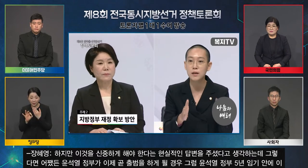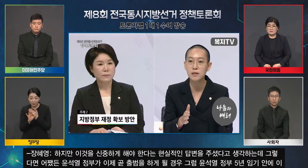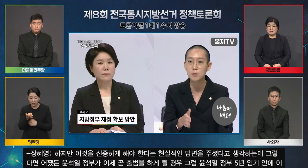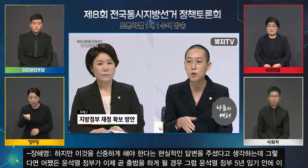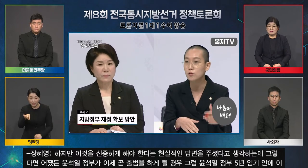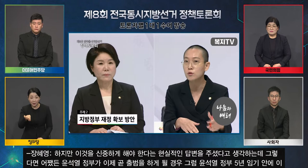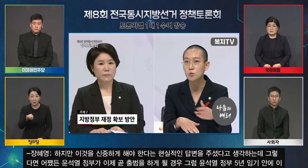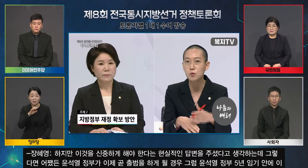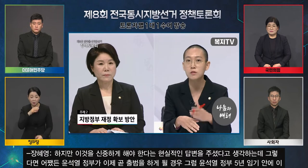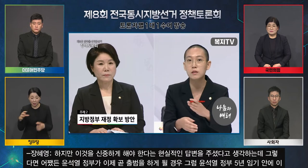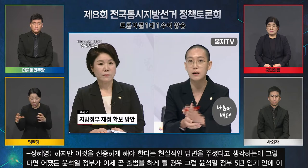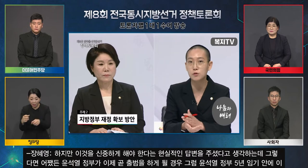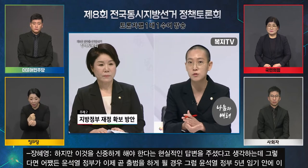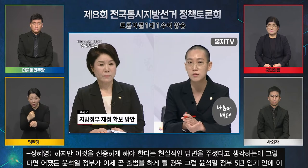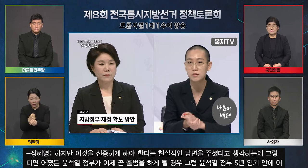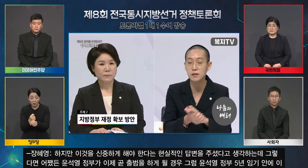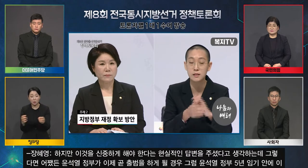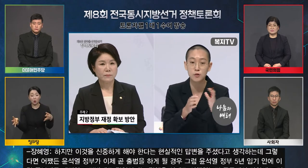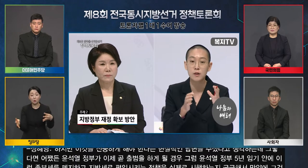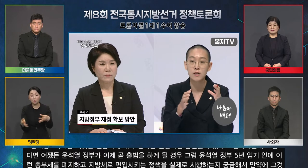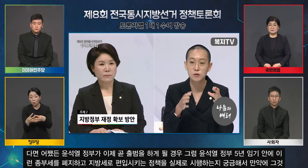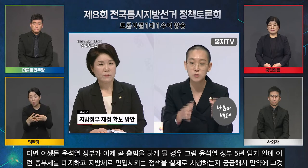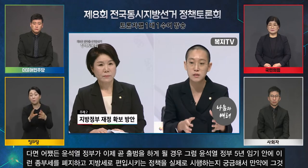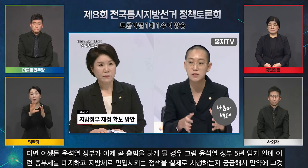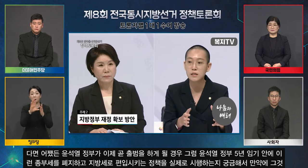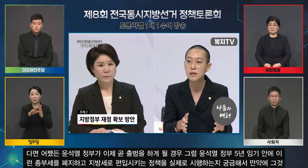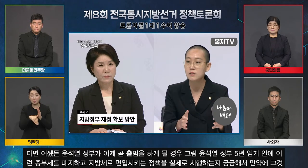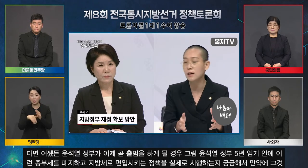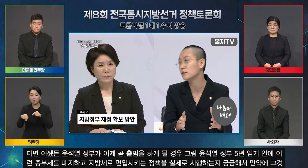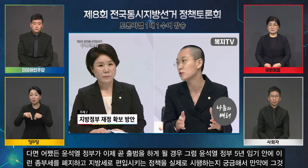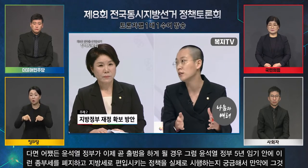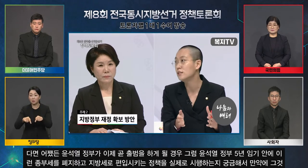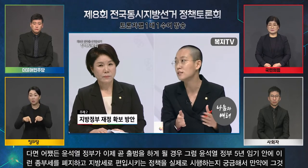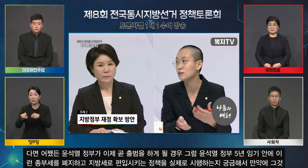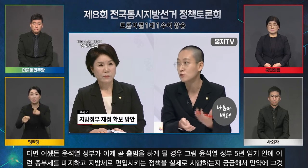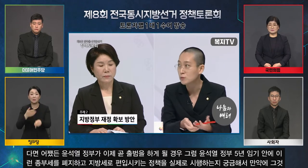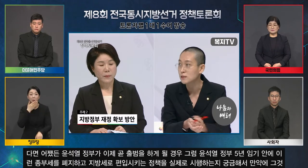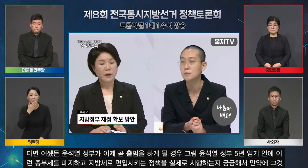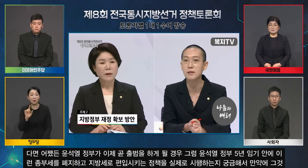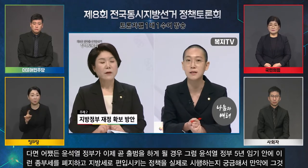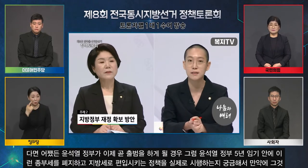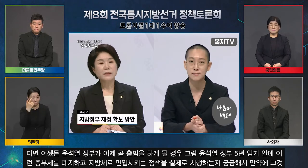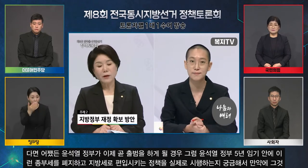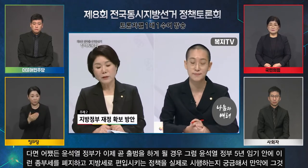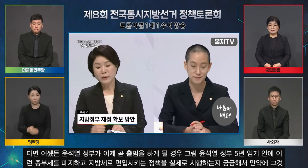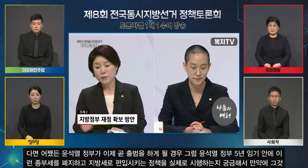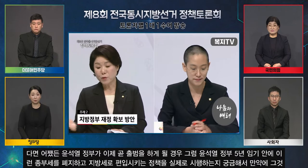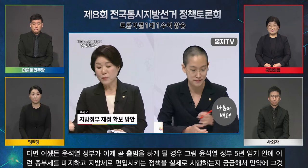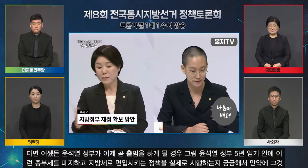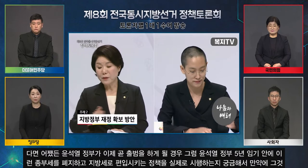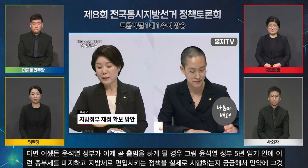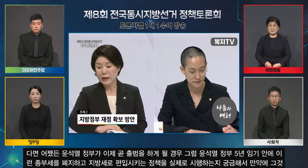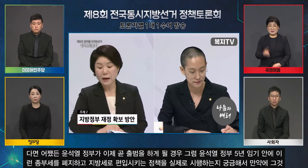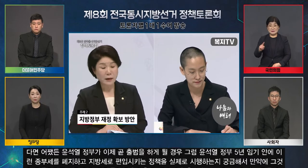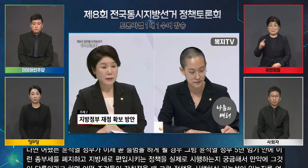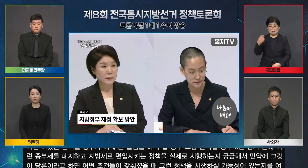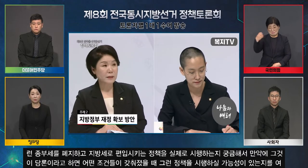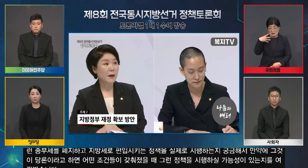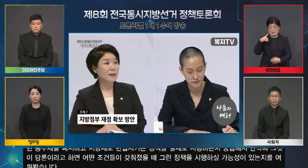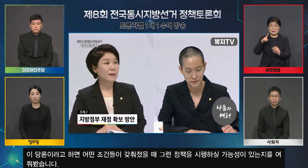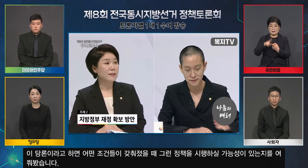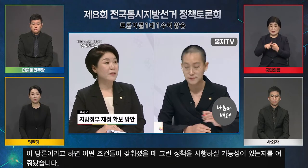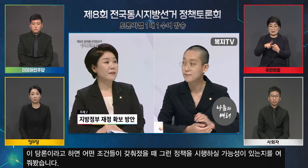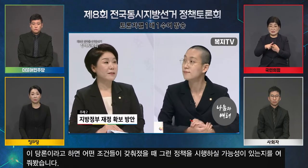당론이라고 한다면 어떤 조건들이 갖춰졌을 때 그런 정책을 시행하실 가능성이 있는지를 여쭤봤습니다. 그것은요. 지금 조금 있으면 제가